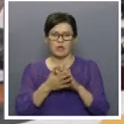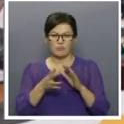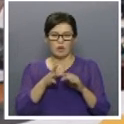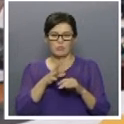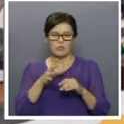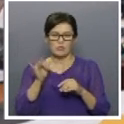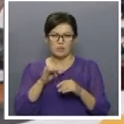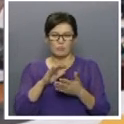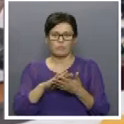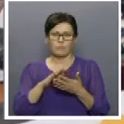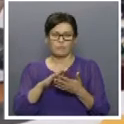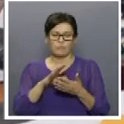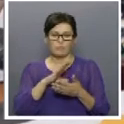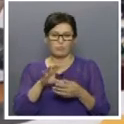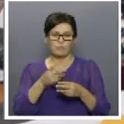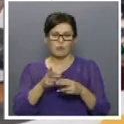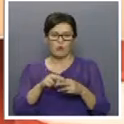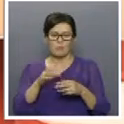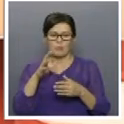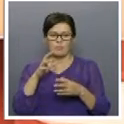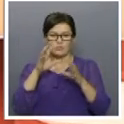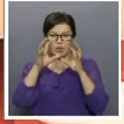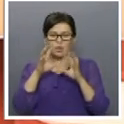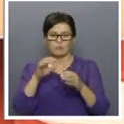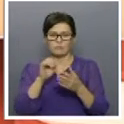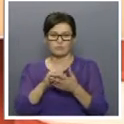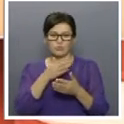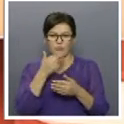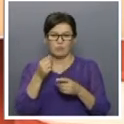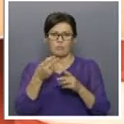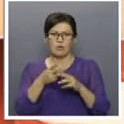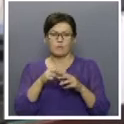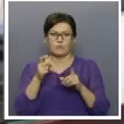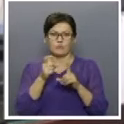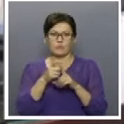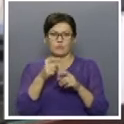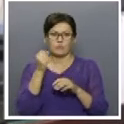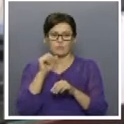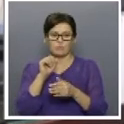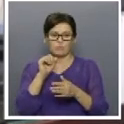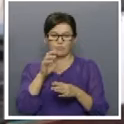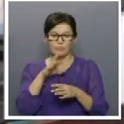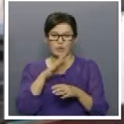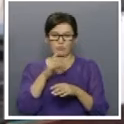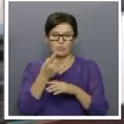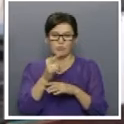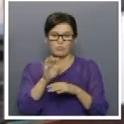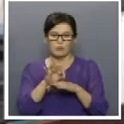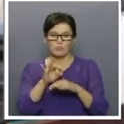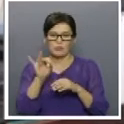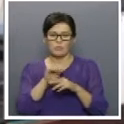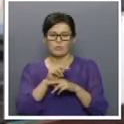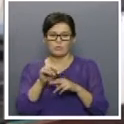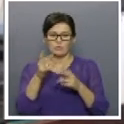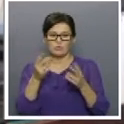берушімен еңбек шартын жасаған жоқпын. Сол себепті заңды құжат болмағандықтан сөзімді растау қиынға соғуда. Балам науқастанып қалғандықтан оның